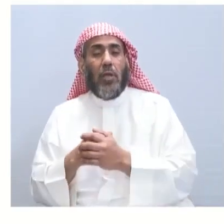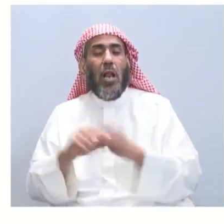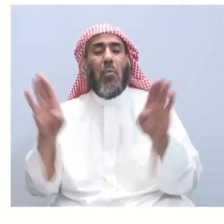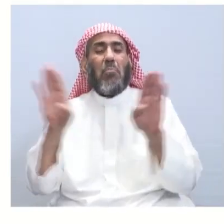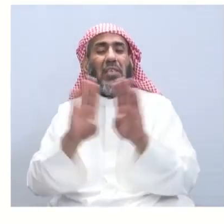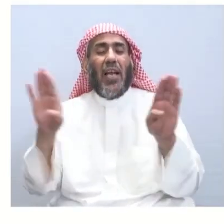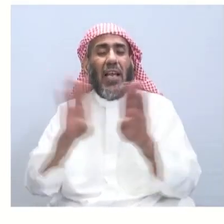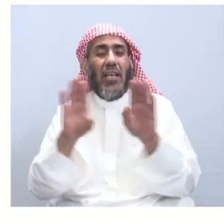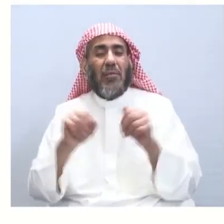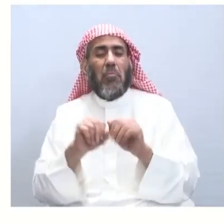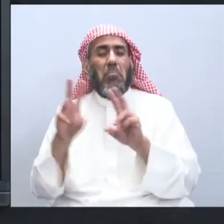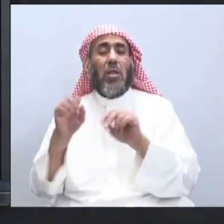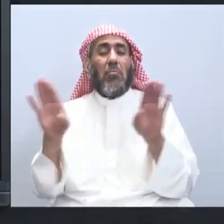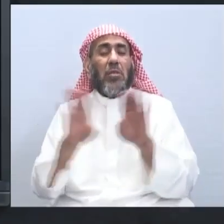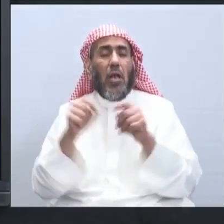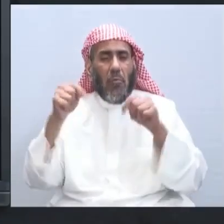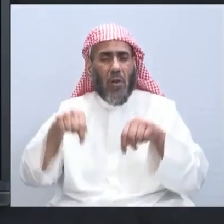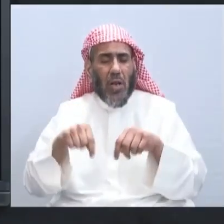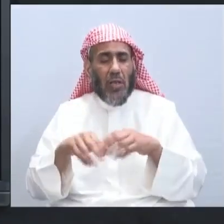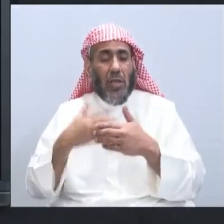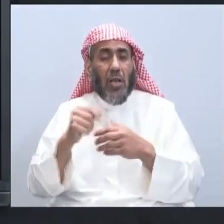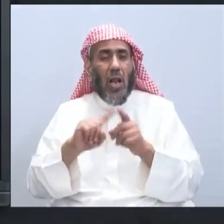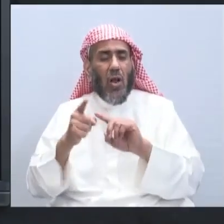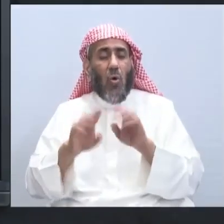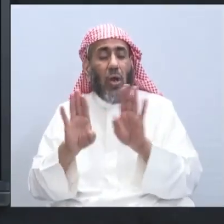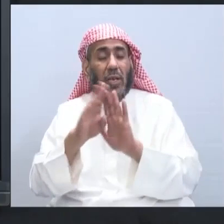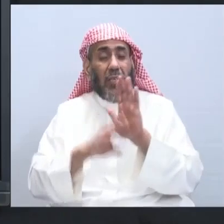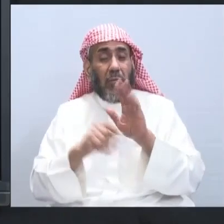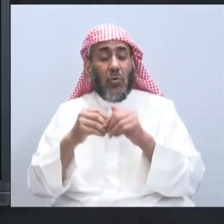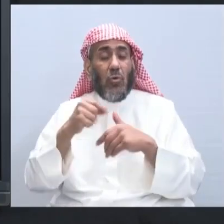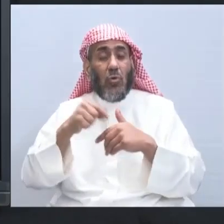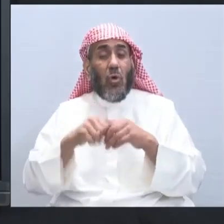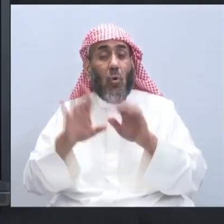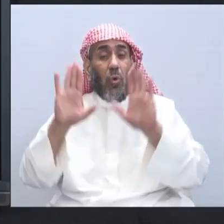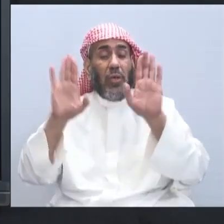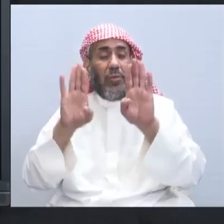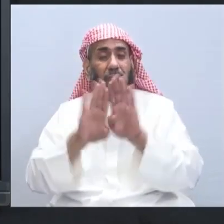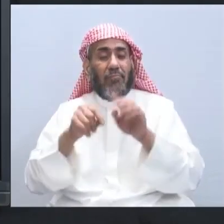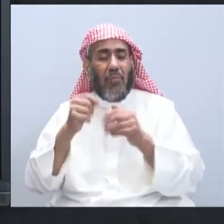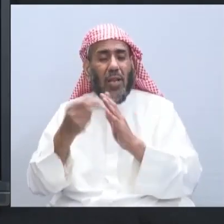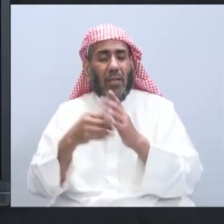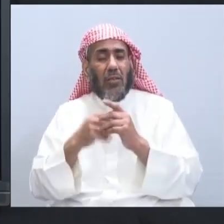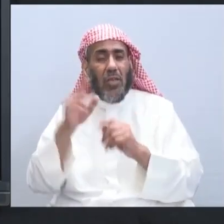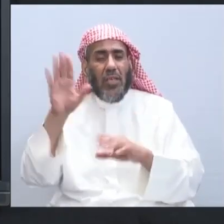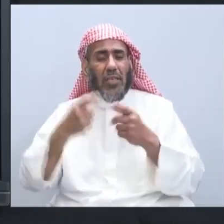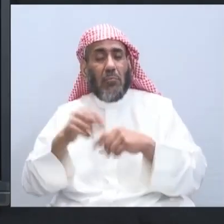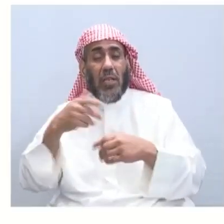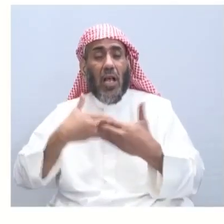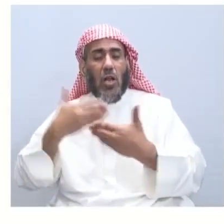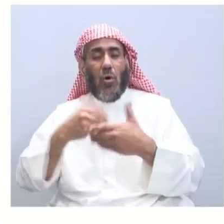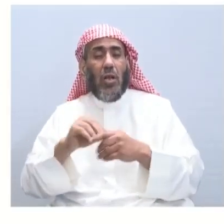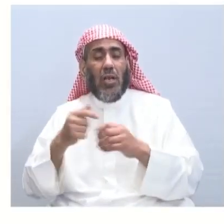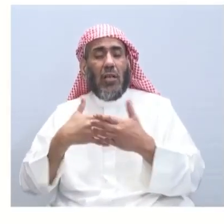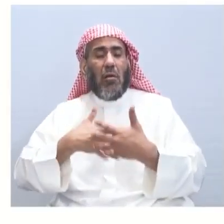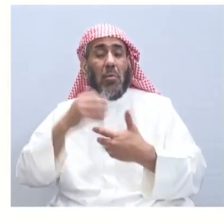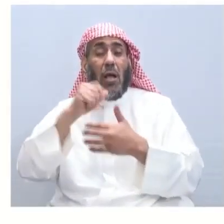مسرحيه مثل المسرحيه معروفه الان اصل الحديث لكن هو نص ادبي يبن يكون الحديث بين الشخصيات عن طريق الحوار مقسم